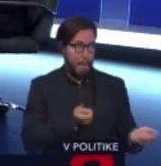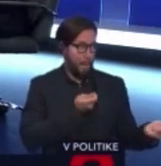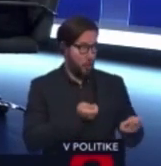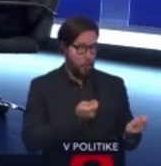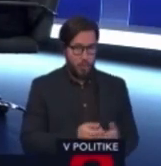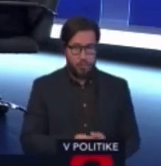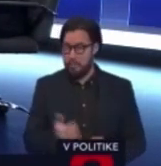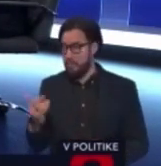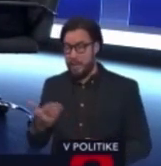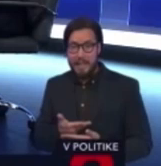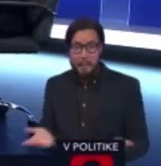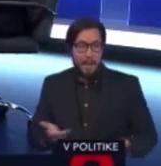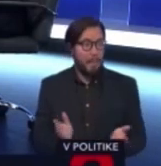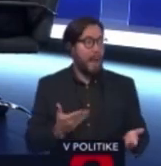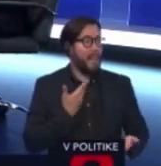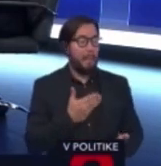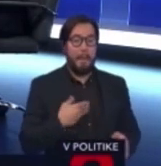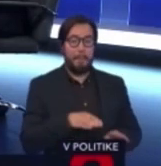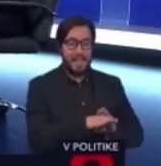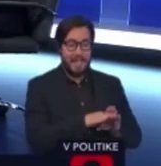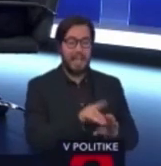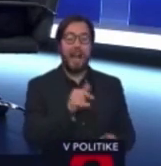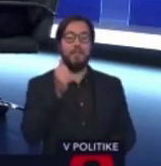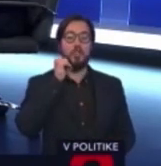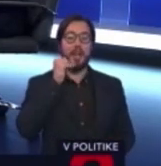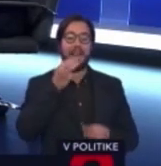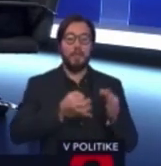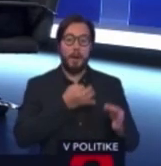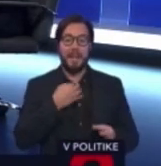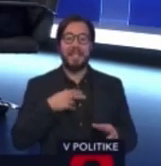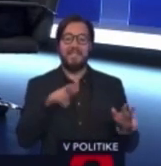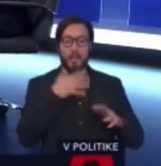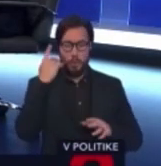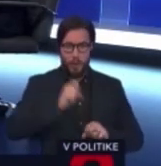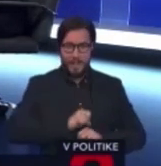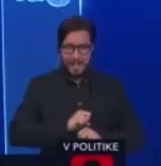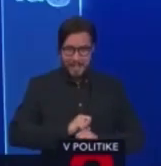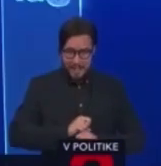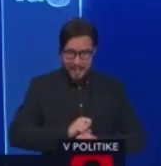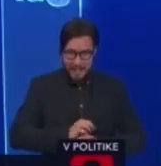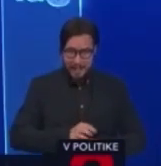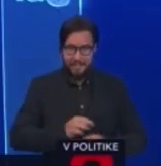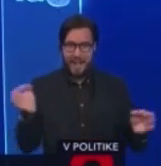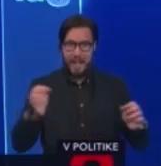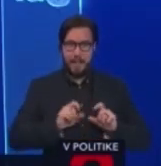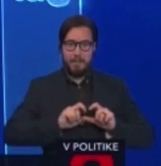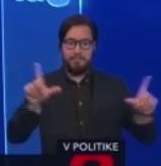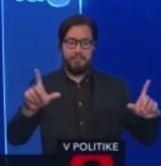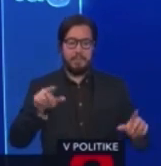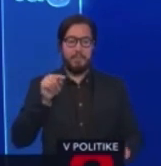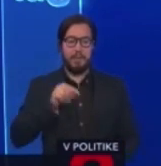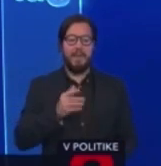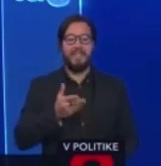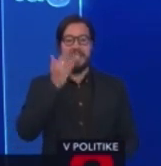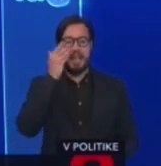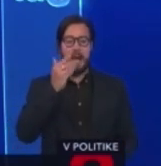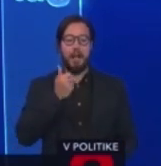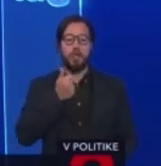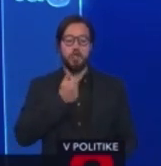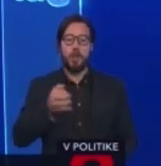Lebo po prvé nemáme ministra a Potvrdzujem moju včerajšiu informáciu ktorú som vo videu zverejnil a Vyzerá že je naozaj